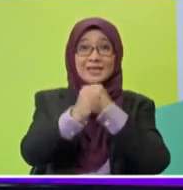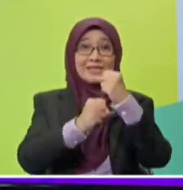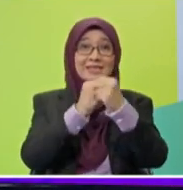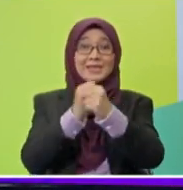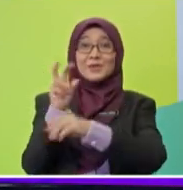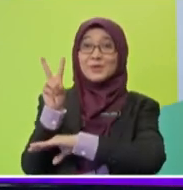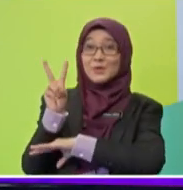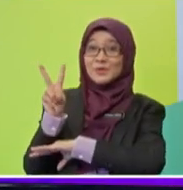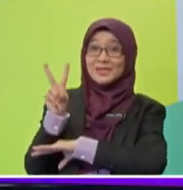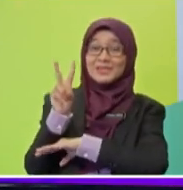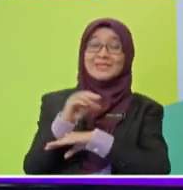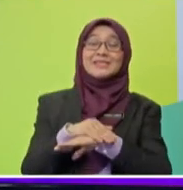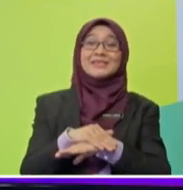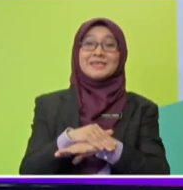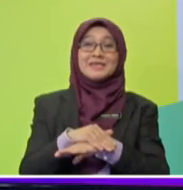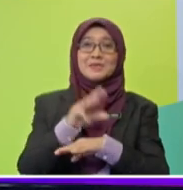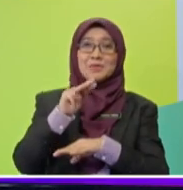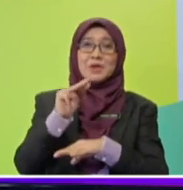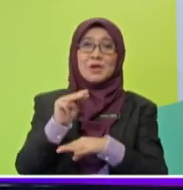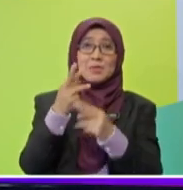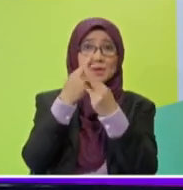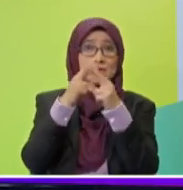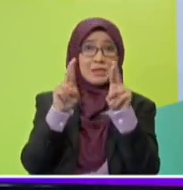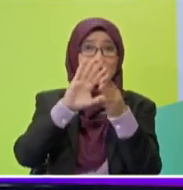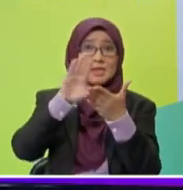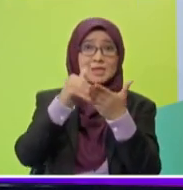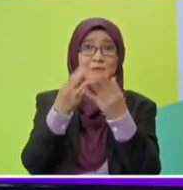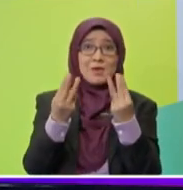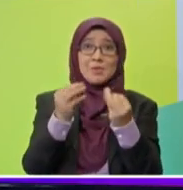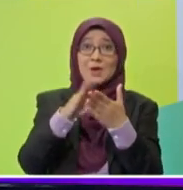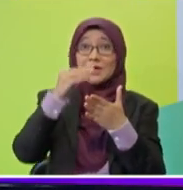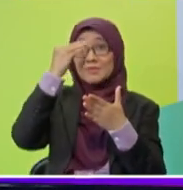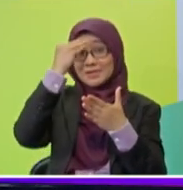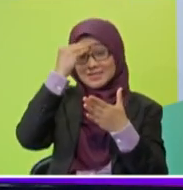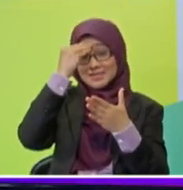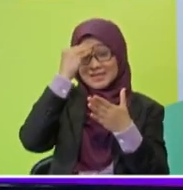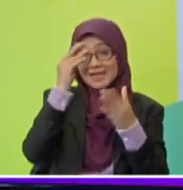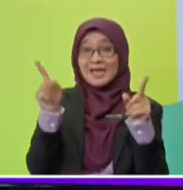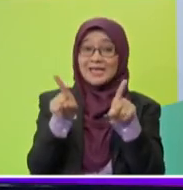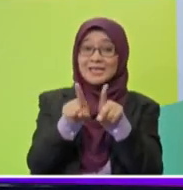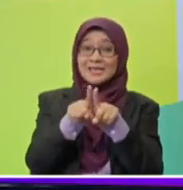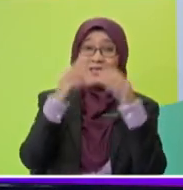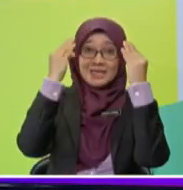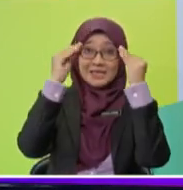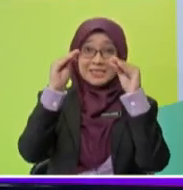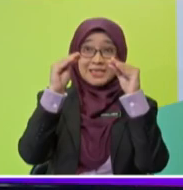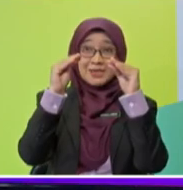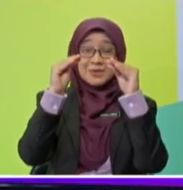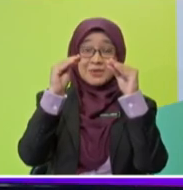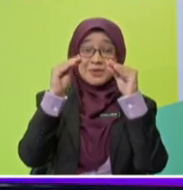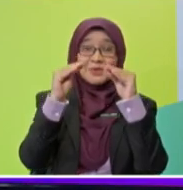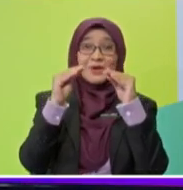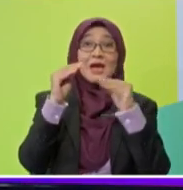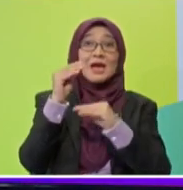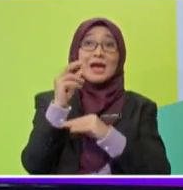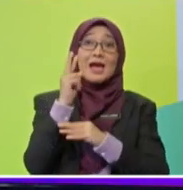2 baik murid-murid tentu sudah tak sabar kan belajar hari ini bersama dengan guru penyampai kita apa